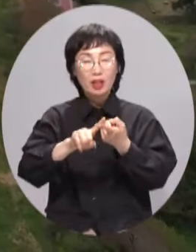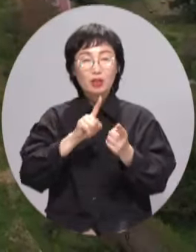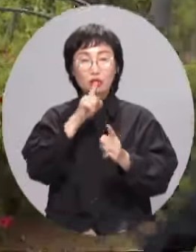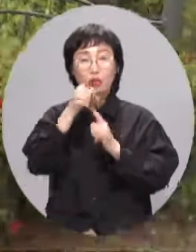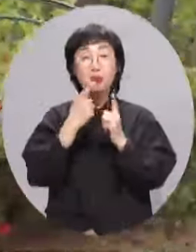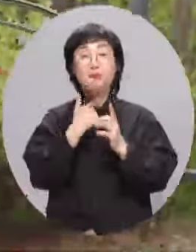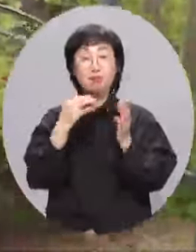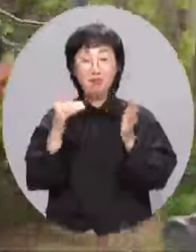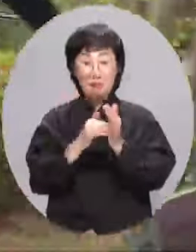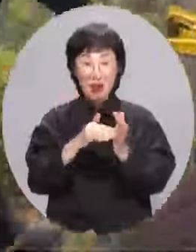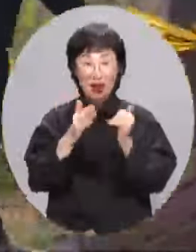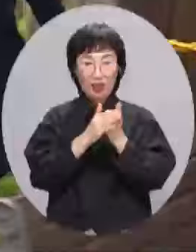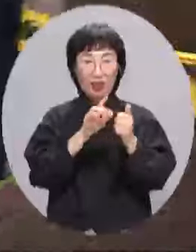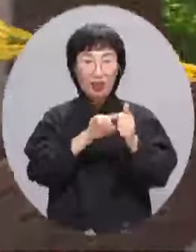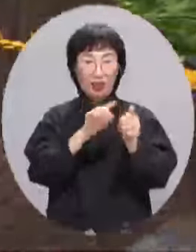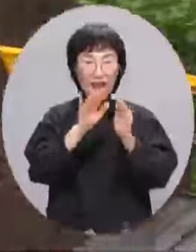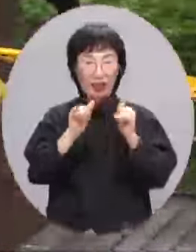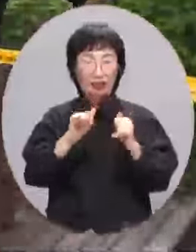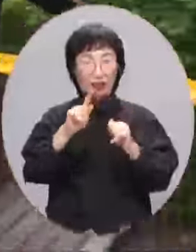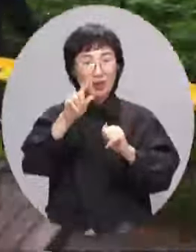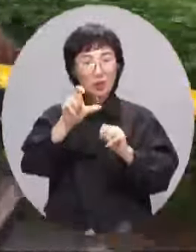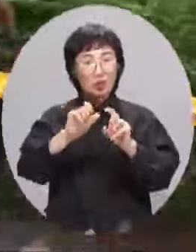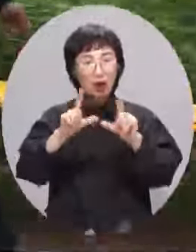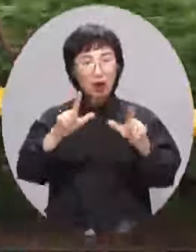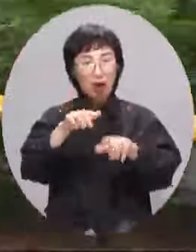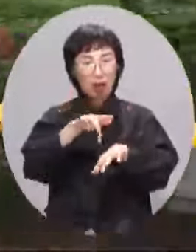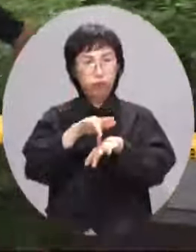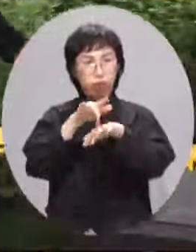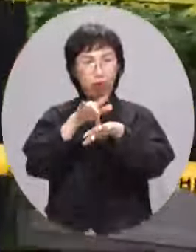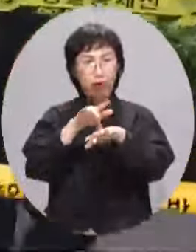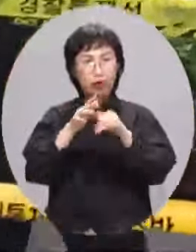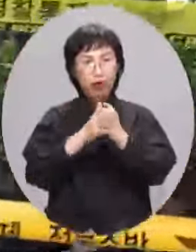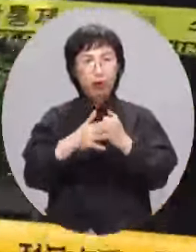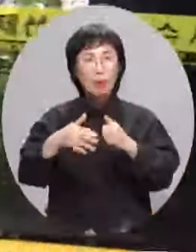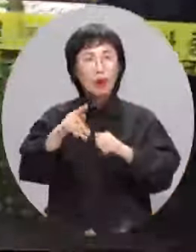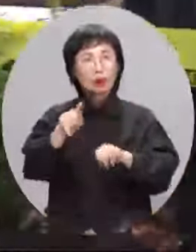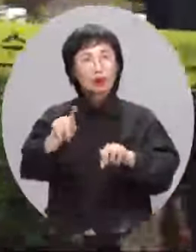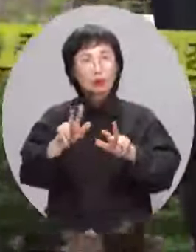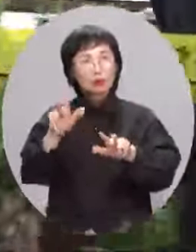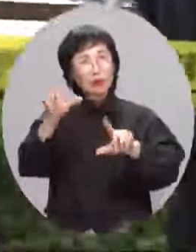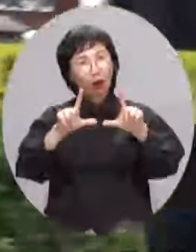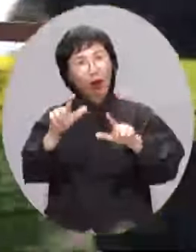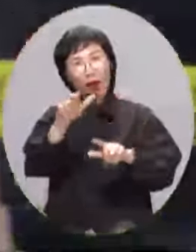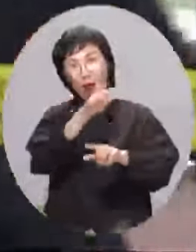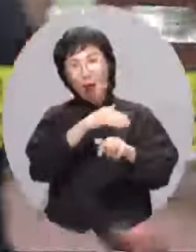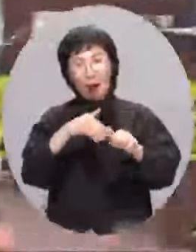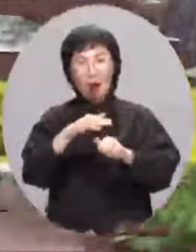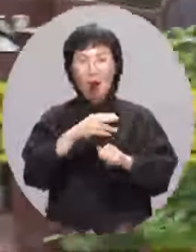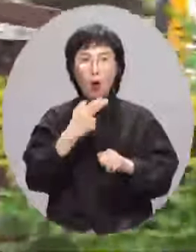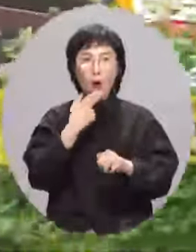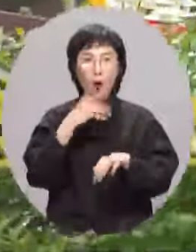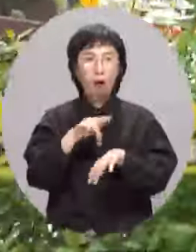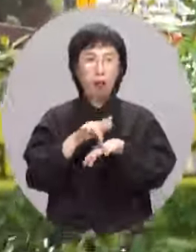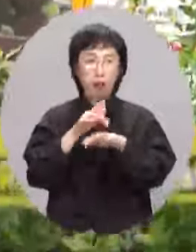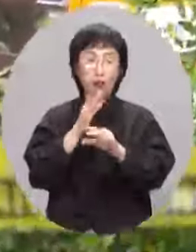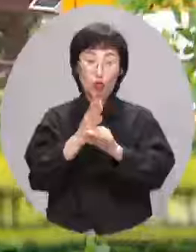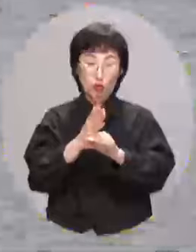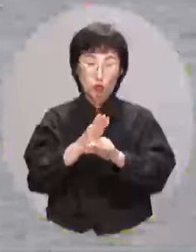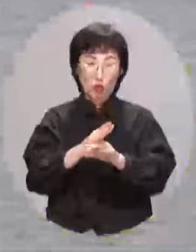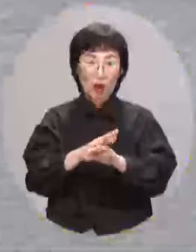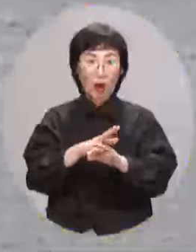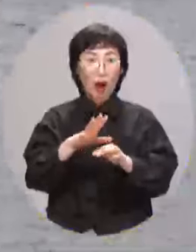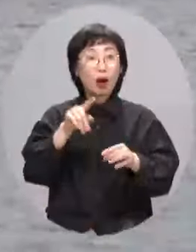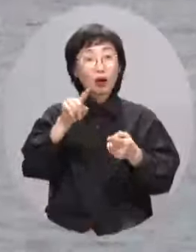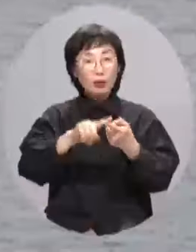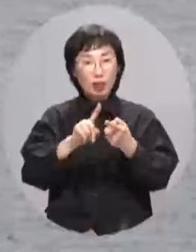대표 이모 씨가 지난 15일 옥정호 부근에서 실종된 뒤 행방을 알 수 없는 상황 이씨는 검찰의 압수 수색과